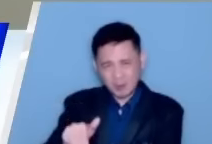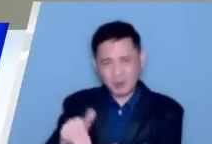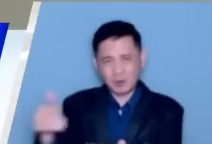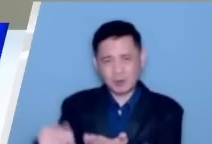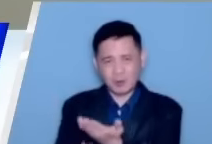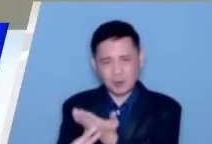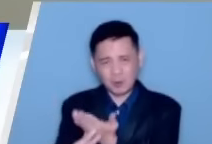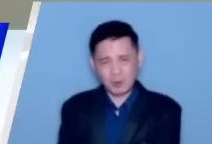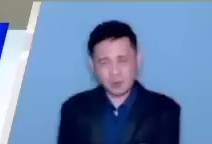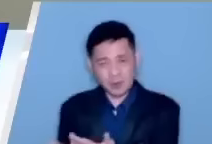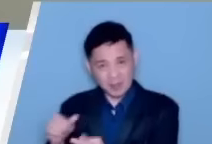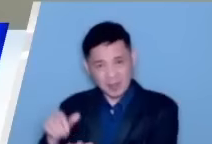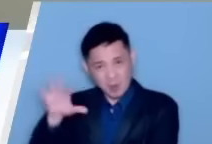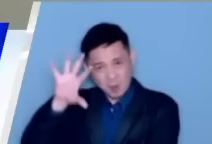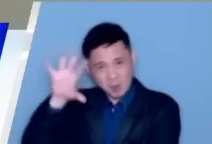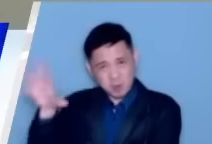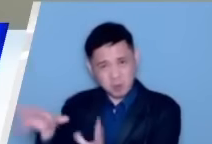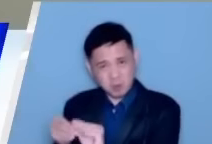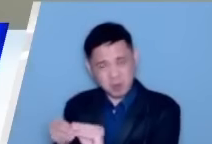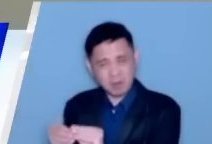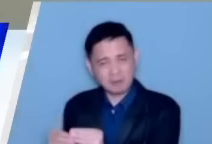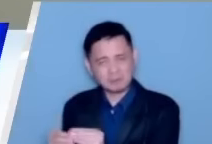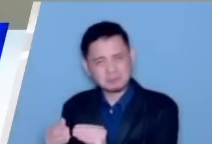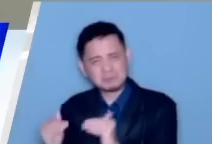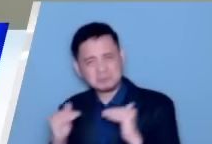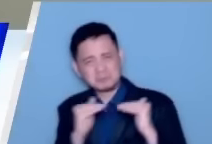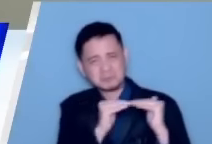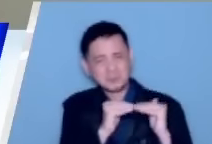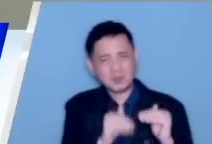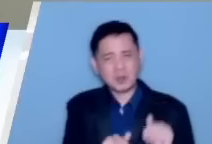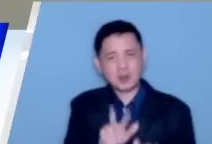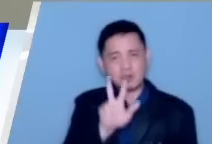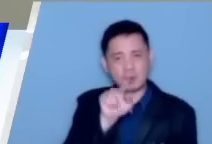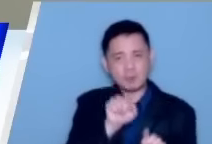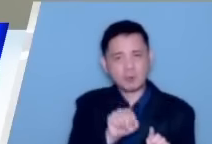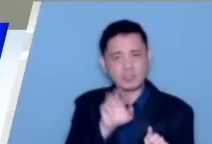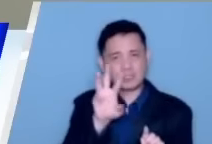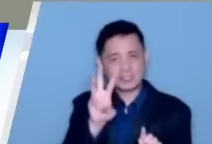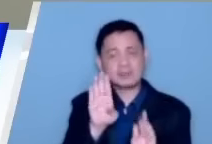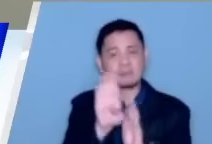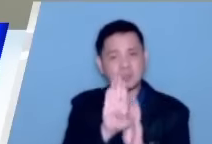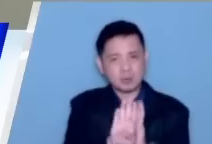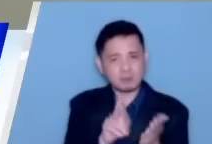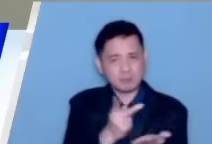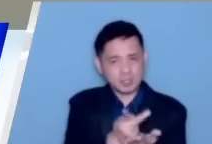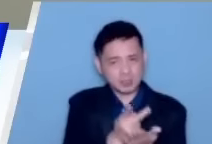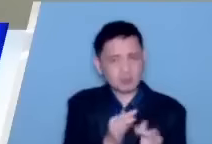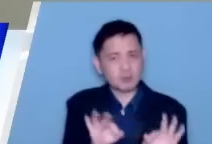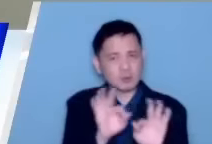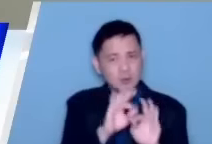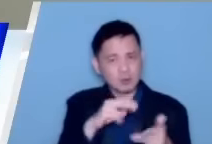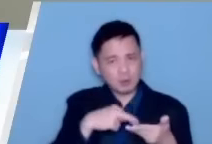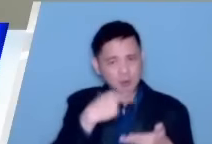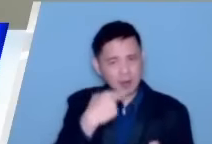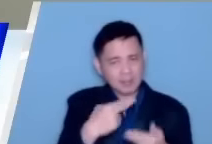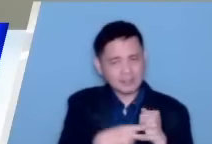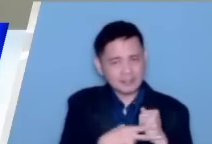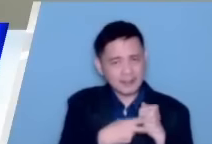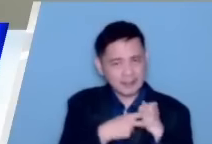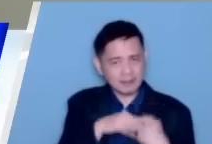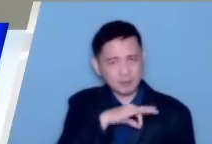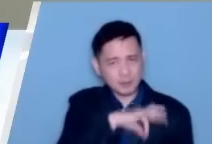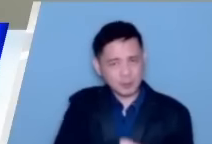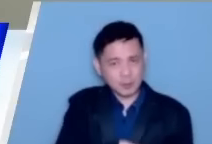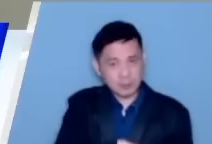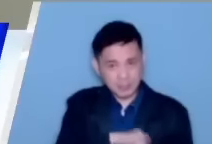that will translate to about 3.6 billion pesos worth ng bigas annually.